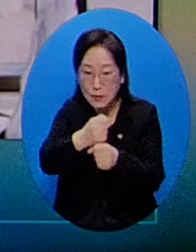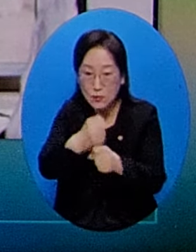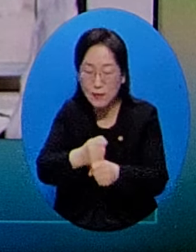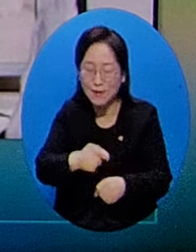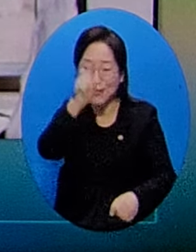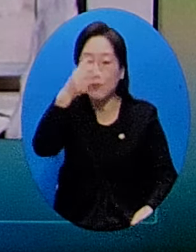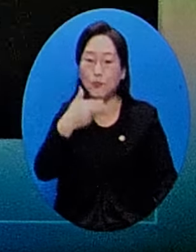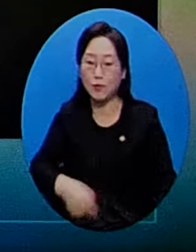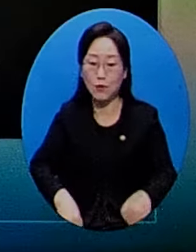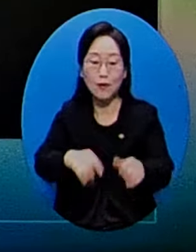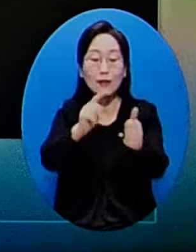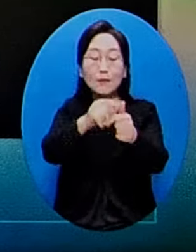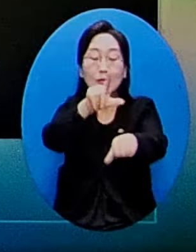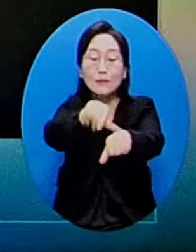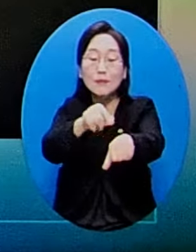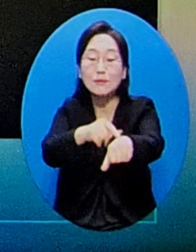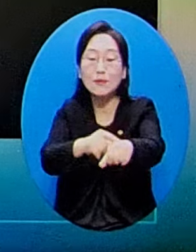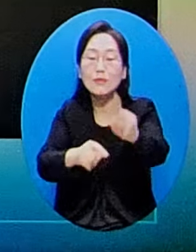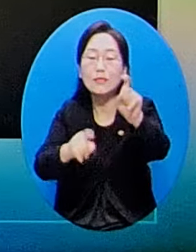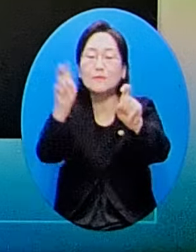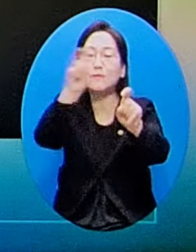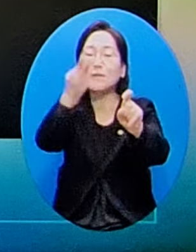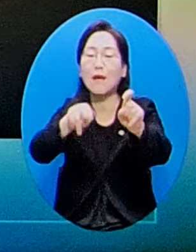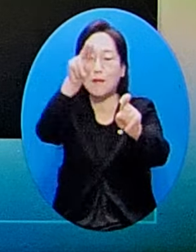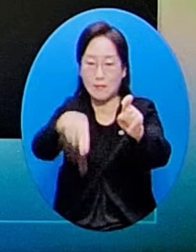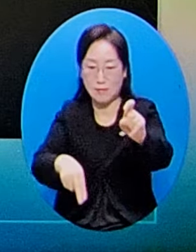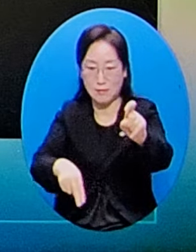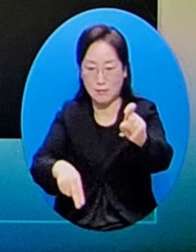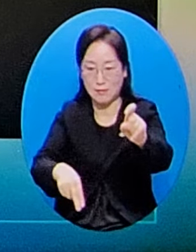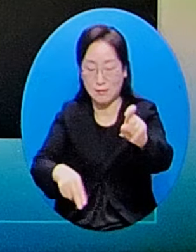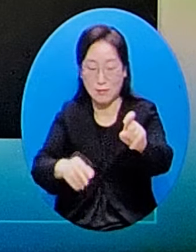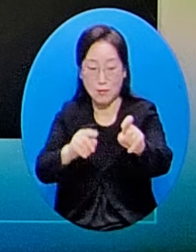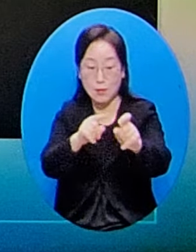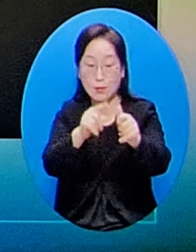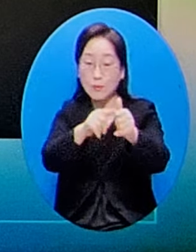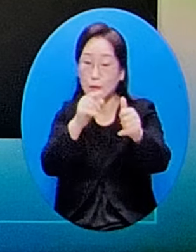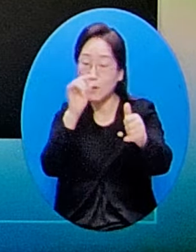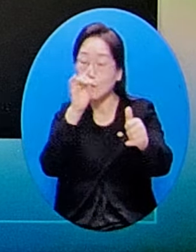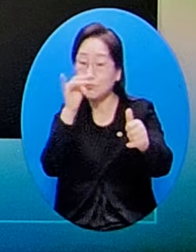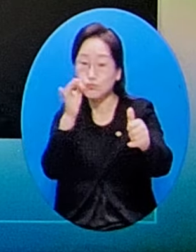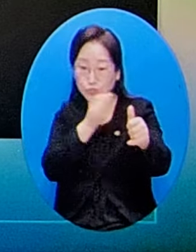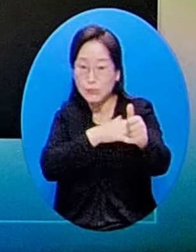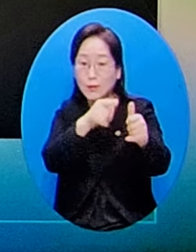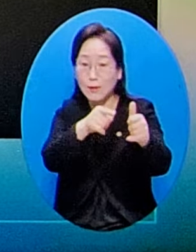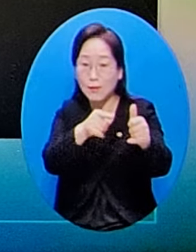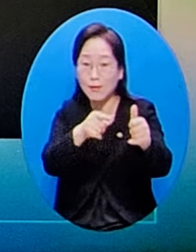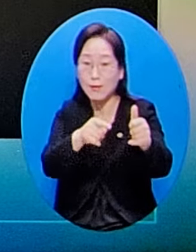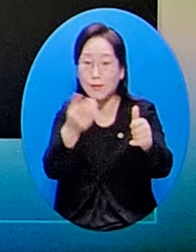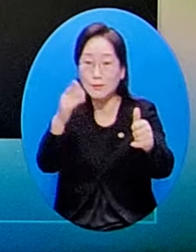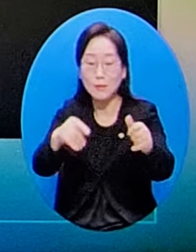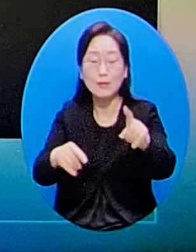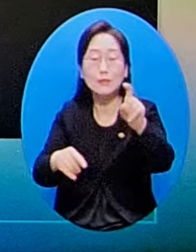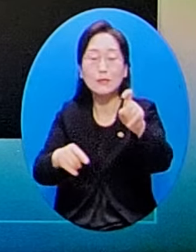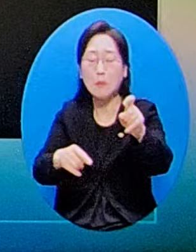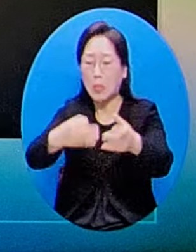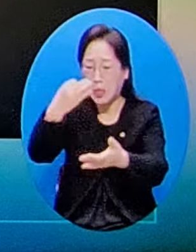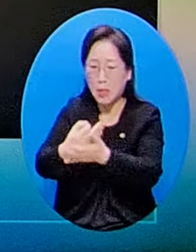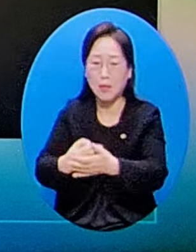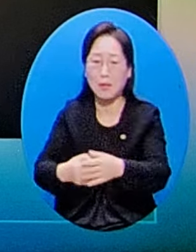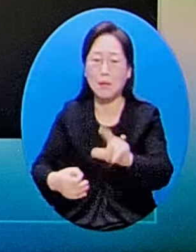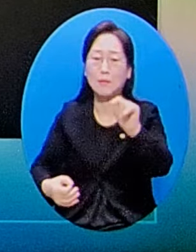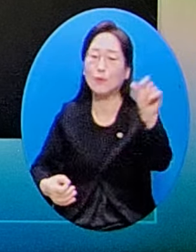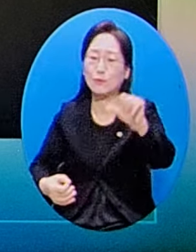시계가 10달러짜리입니다. 그 돈 많은 분이 저 10달러짜리 손목시계를 차고